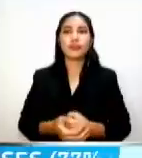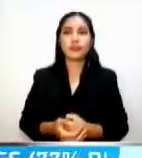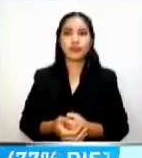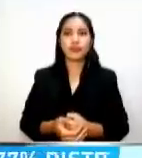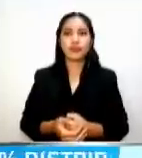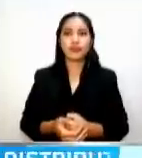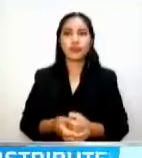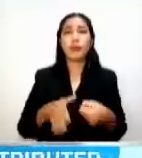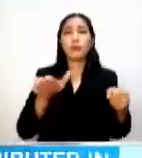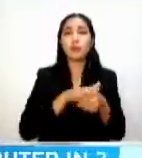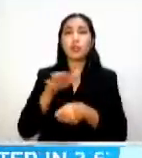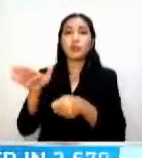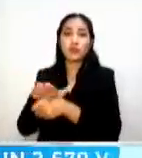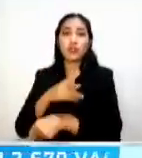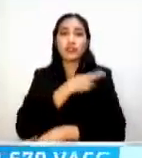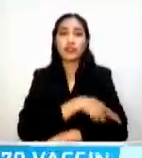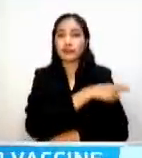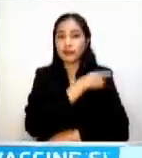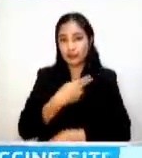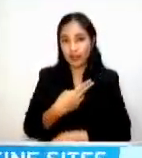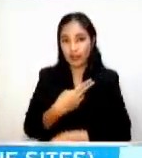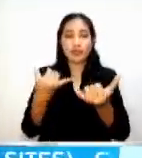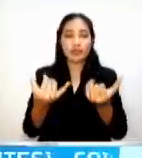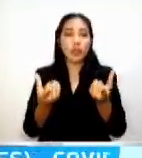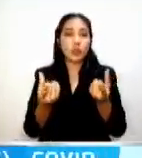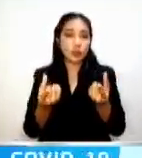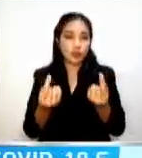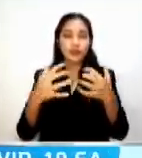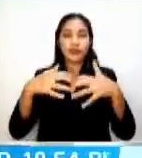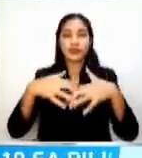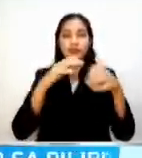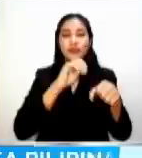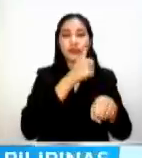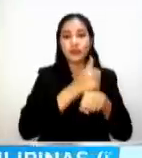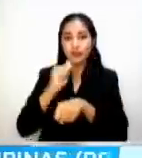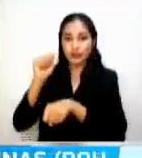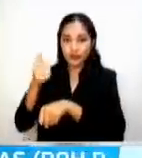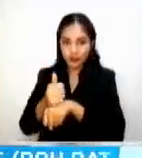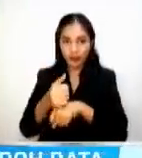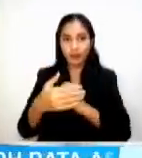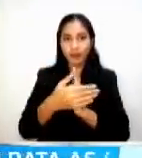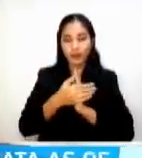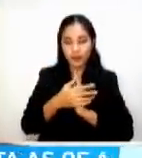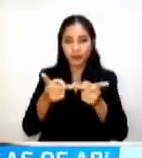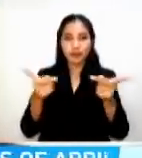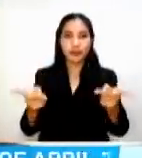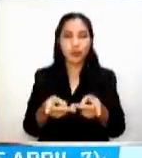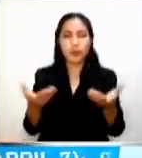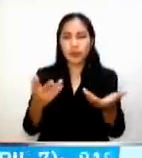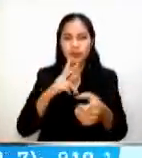dahil sa dami ng mga pasyente, magtatayo na rin ang isolation facilities ng Philippine Red Cross sa mga campus ng Ateneo de Manila